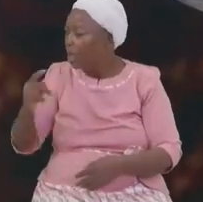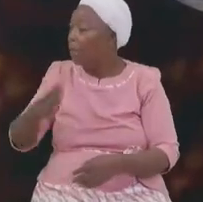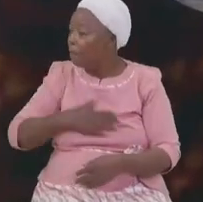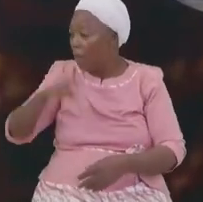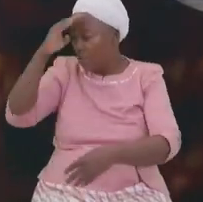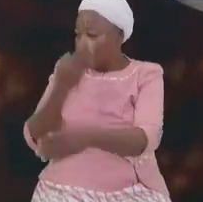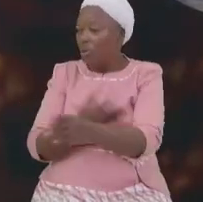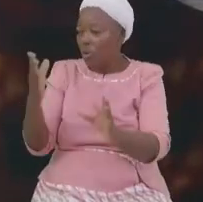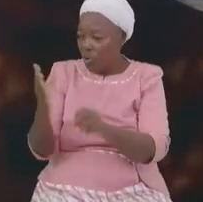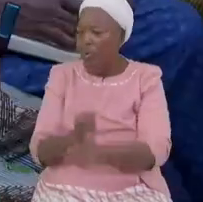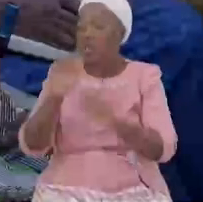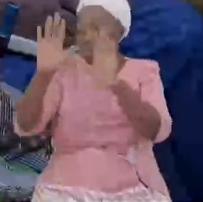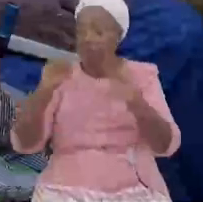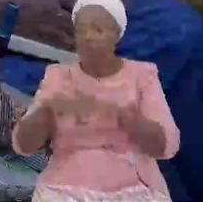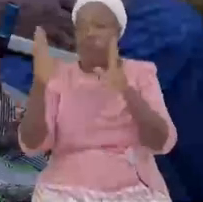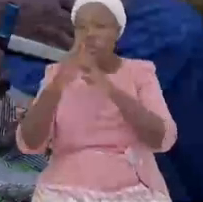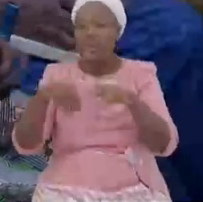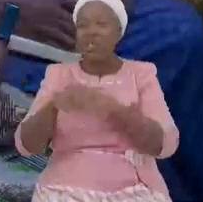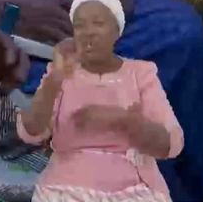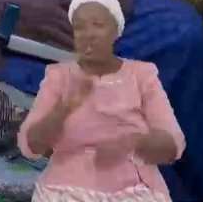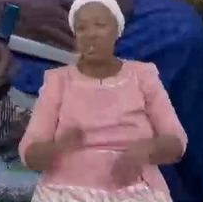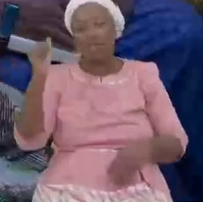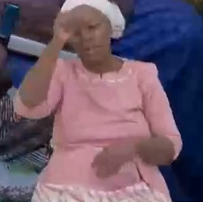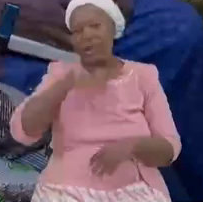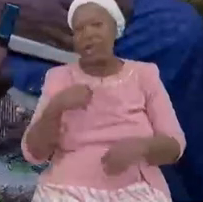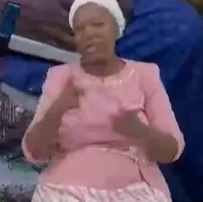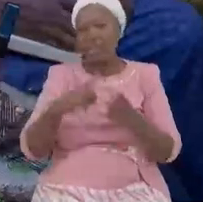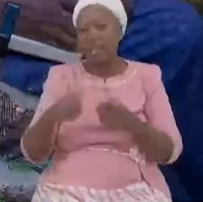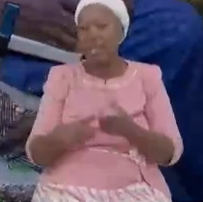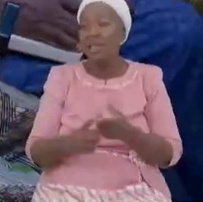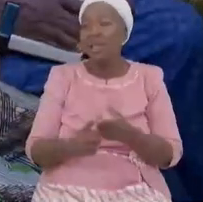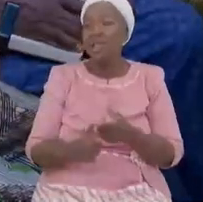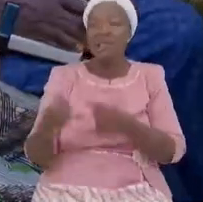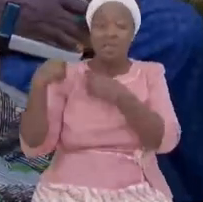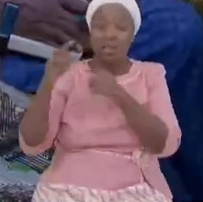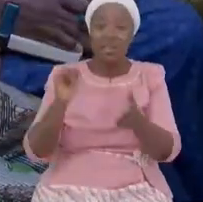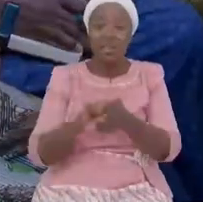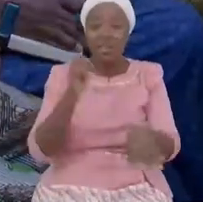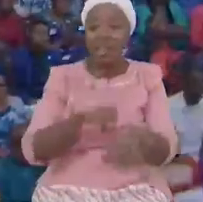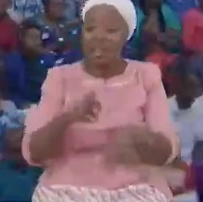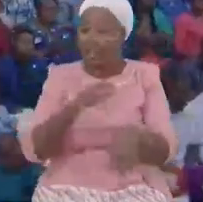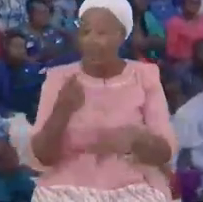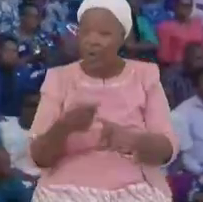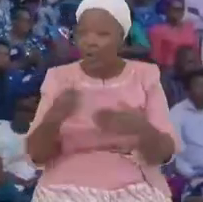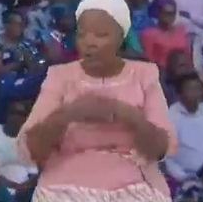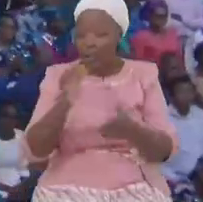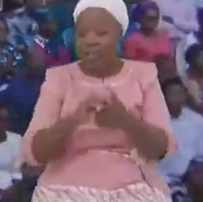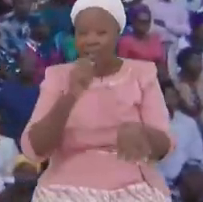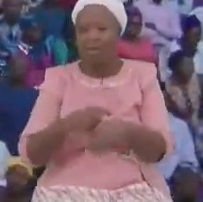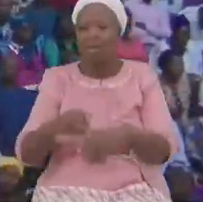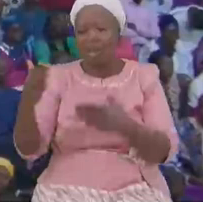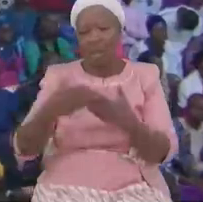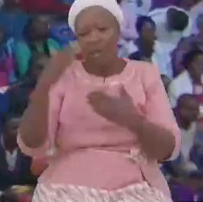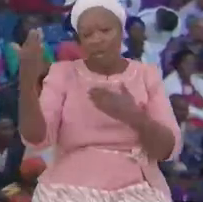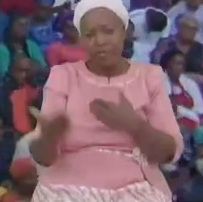Sud. Et depuis ce temps-là, ils m'ont invité au programme qu'ils organisaient.